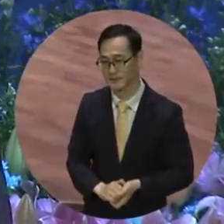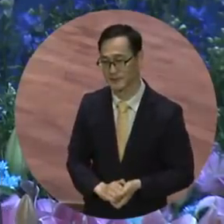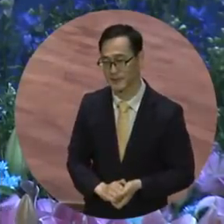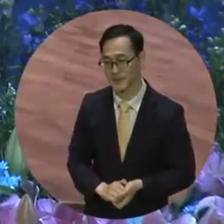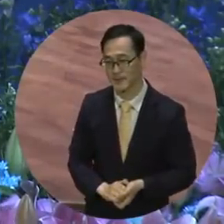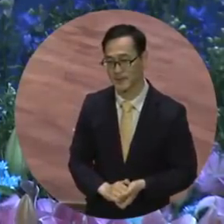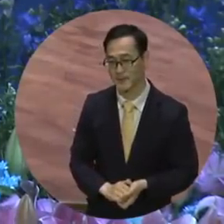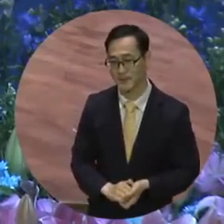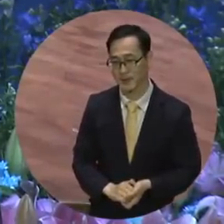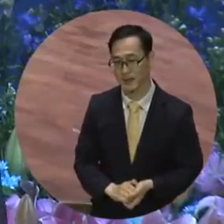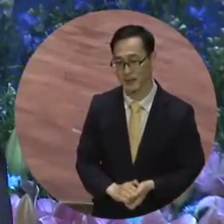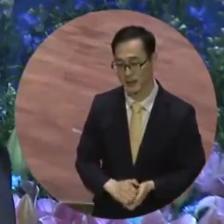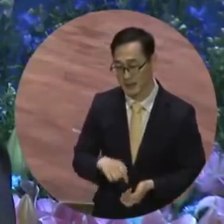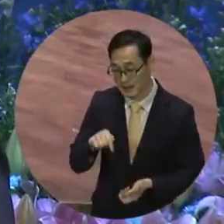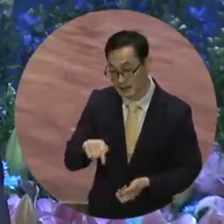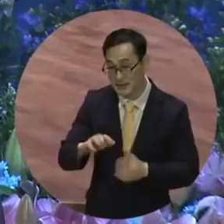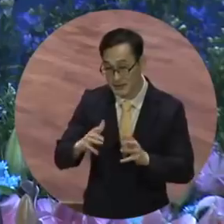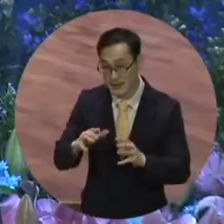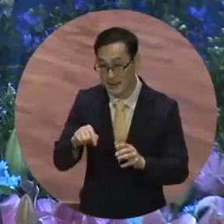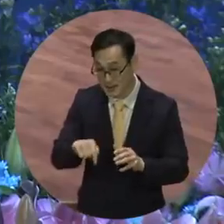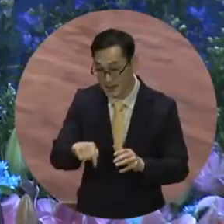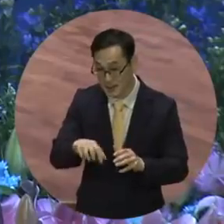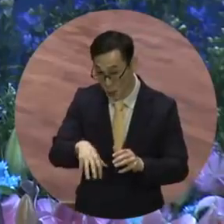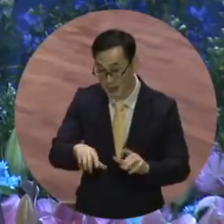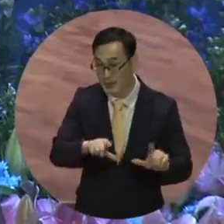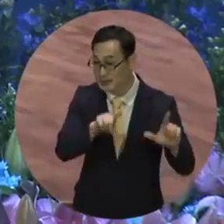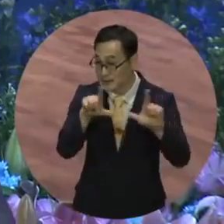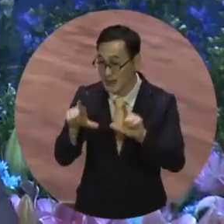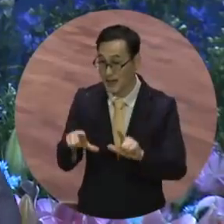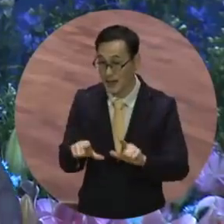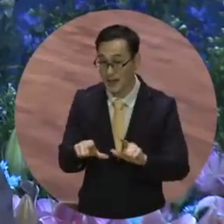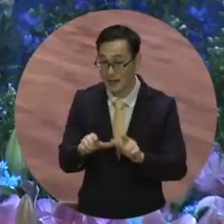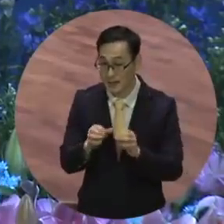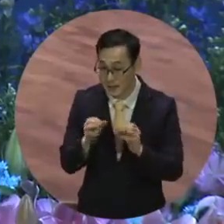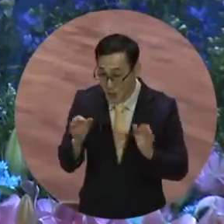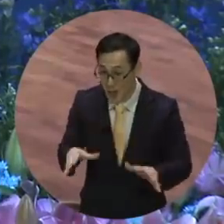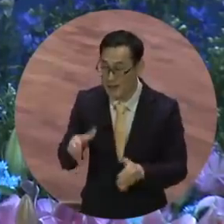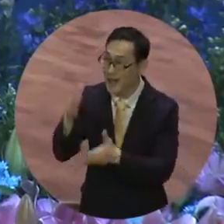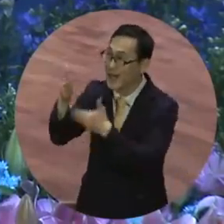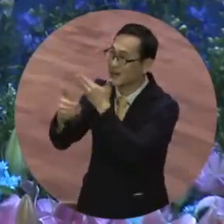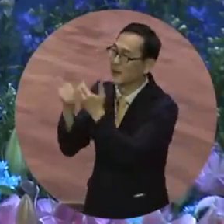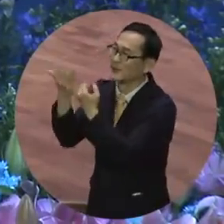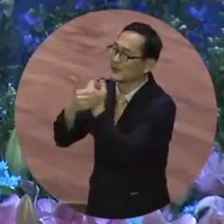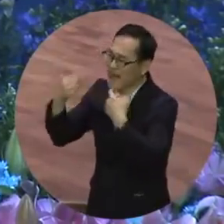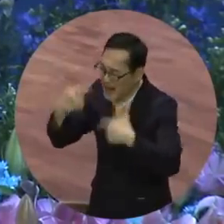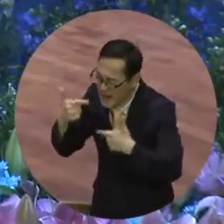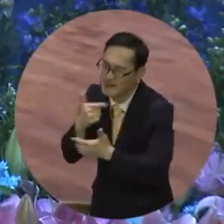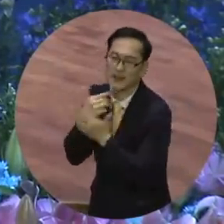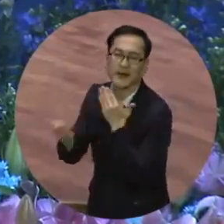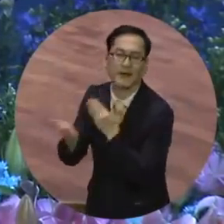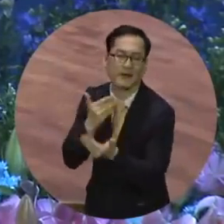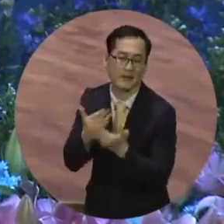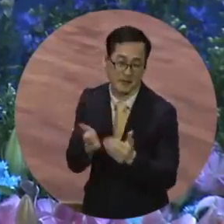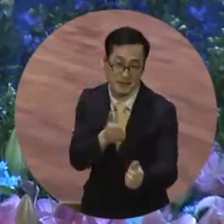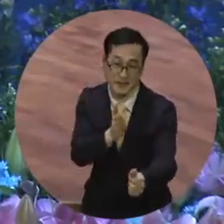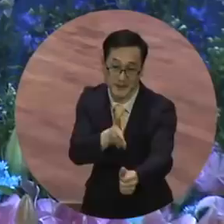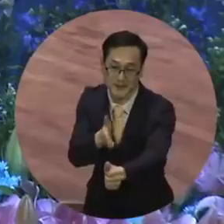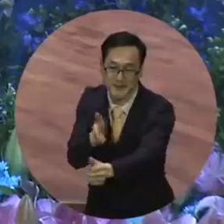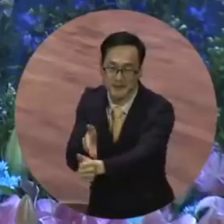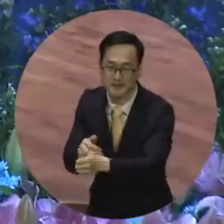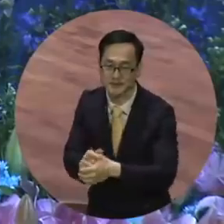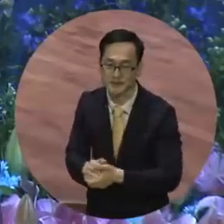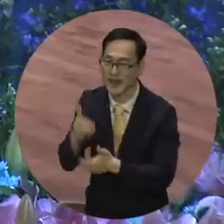땅에 살면서 참으로 하나님의 은혜를 늘 이렇게 체험해 오시기 바랍니다. 하나님의